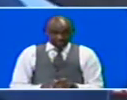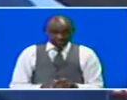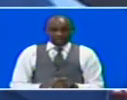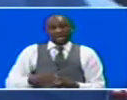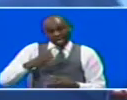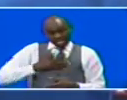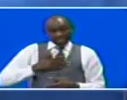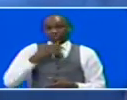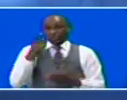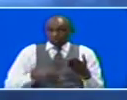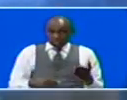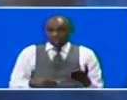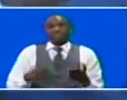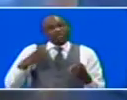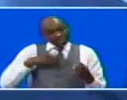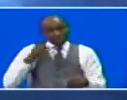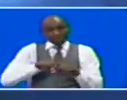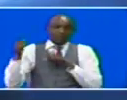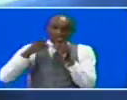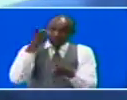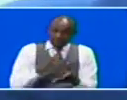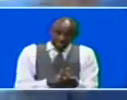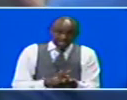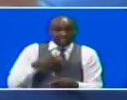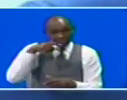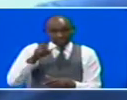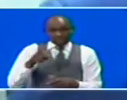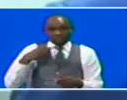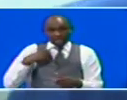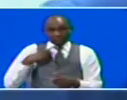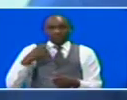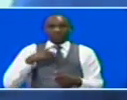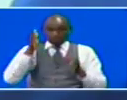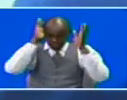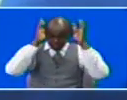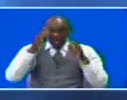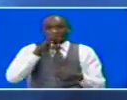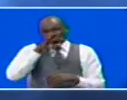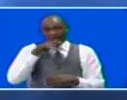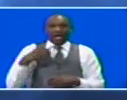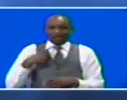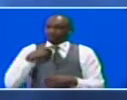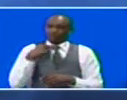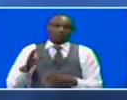tu madebe ya watu, wakishafika kule wanatoa ile harufu ya punda ambayo tumekataa.